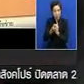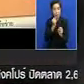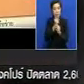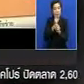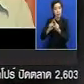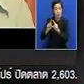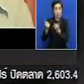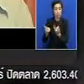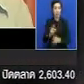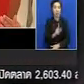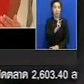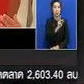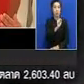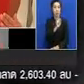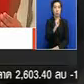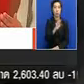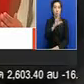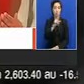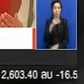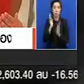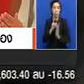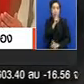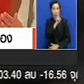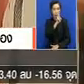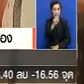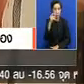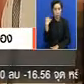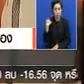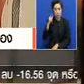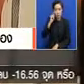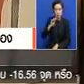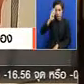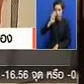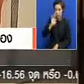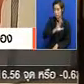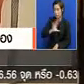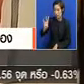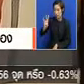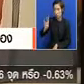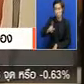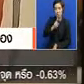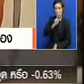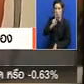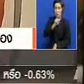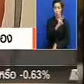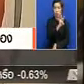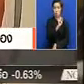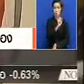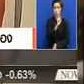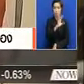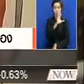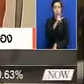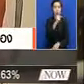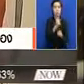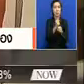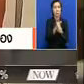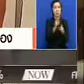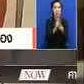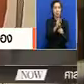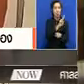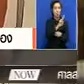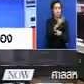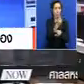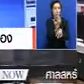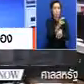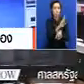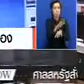ะว่าตอนนี้ก็มี7ช่องดิจิตอลที่ฟ้องร้องกสทช.เรื่องการทำงานเรื่องการเปลี่ยนผ่านไปสู่ระบบทีวี